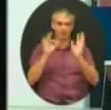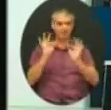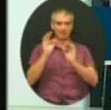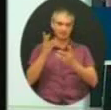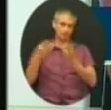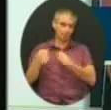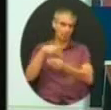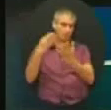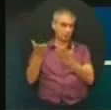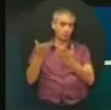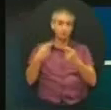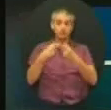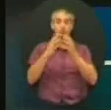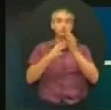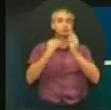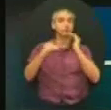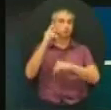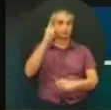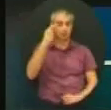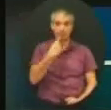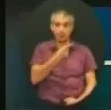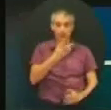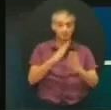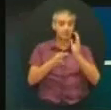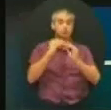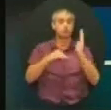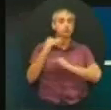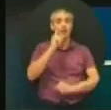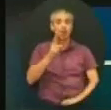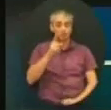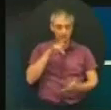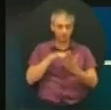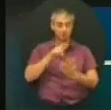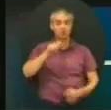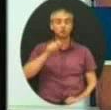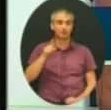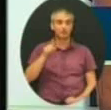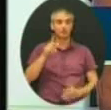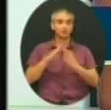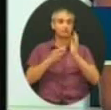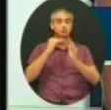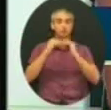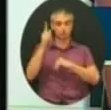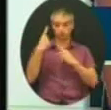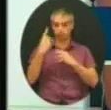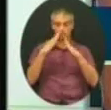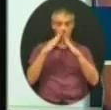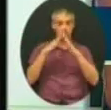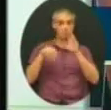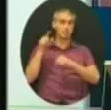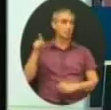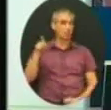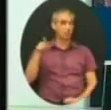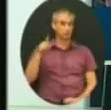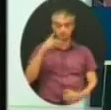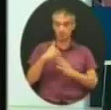פרטאץ'. לגבי בית המשפט העליון, אגב, צריך להזכיר שבבית המשפט העליון יושב שופט בית משפט העליון, שהוא תושב ההתנחלויות,